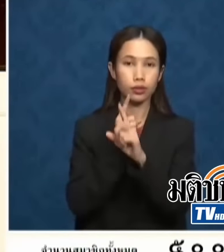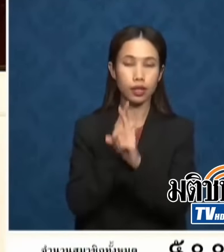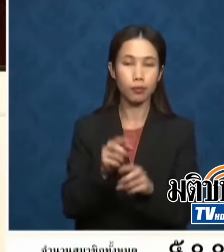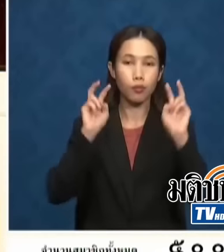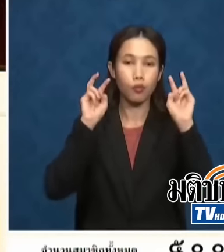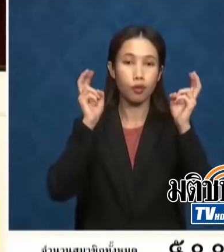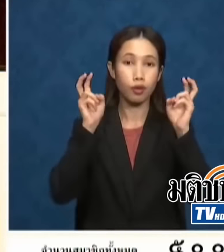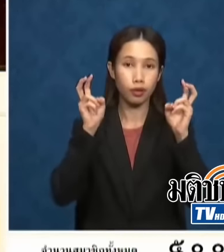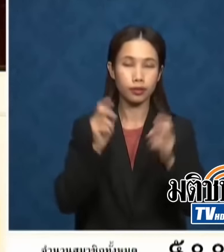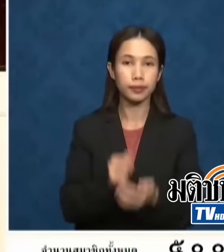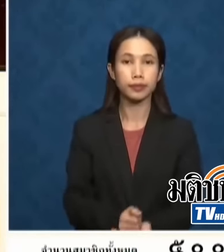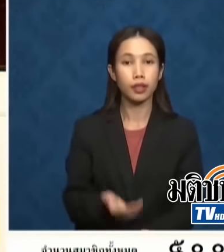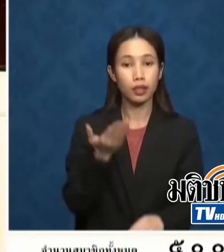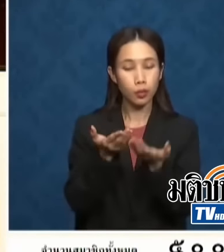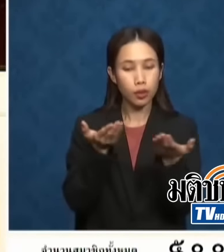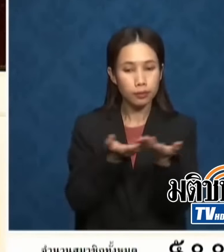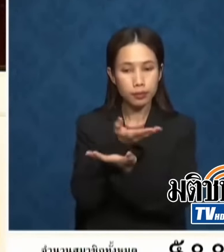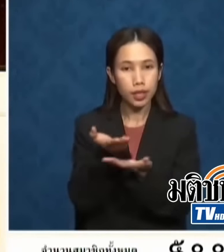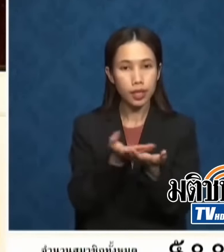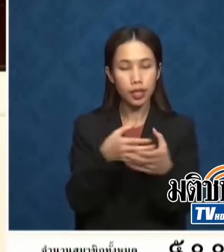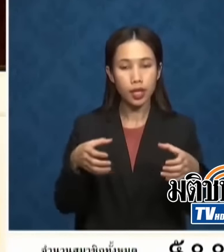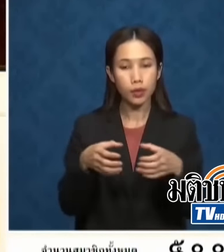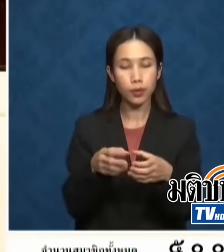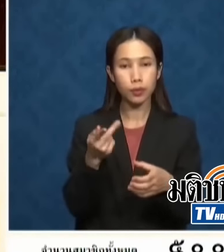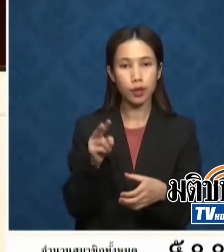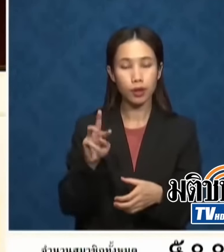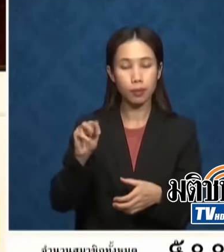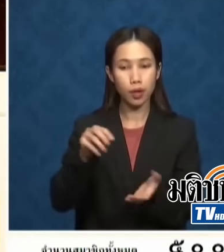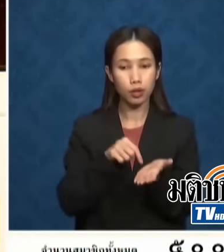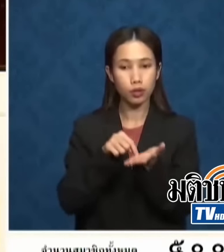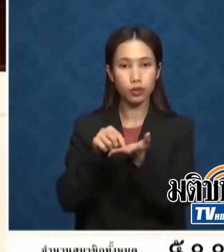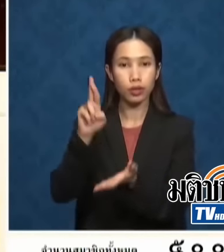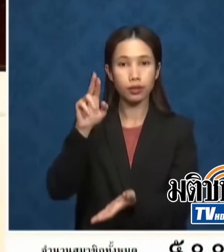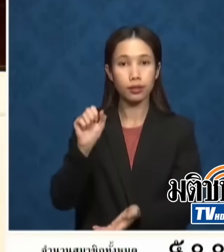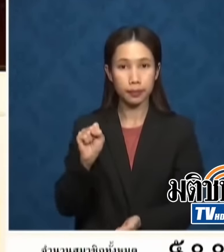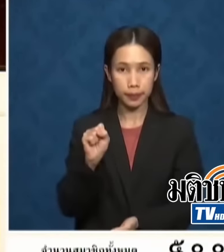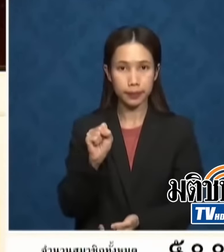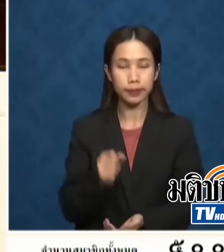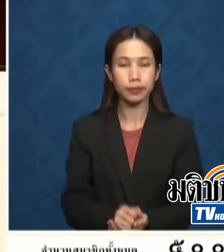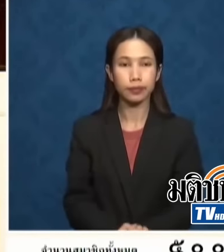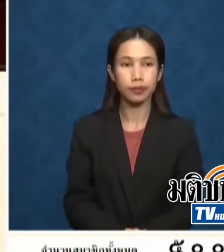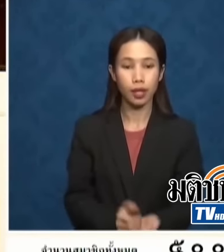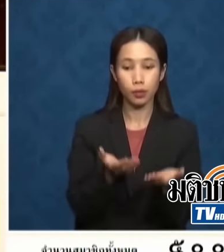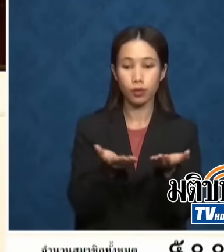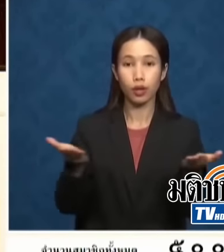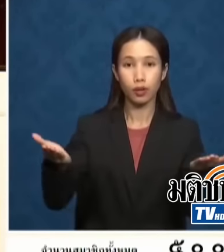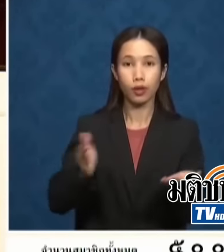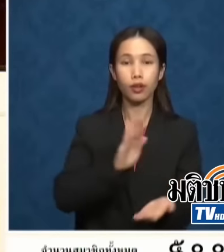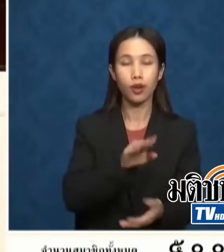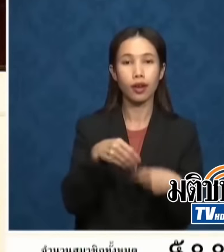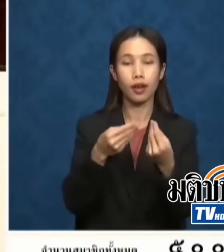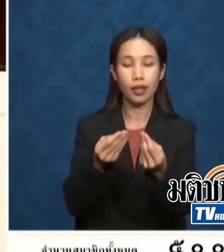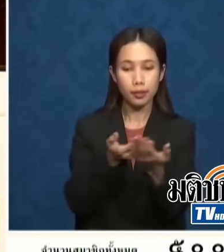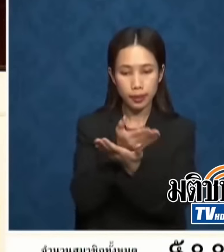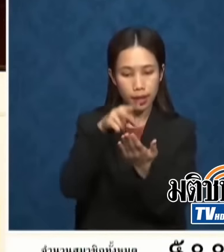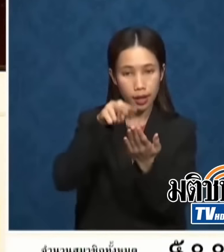ตนะครับหรือผลการพิจารณาที่คณะรัฐมนตรีได้ส่งคืนมายังสภาผู้แทนราษฎรนะครับซึ่งวางไว้ให้ท่านได้พิจารณ